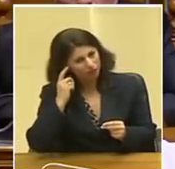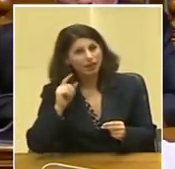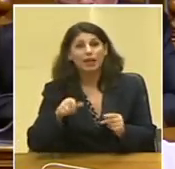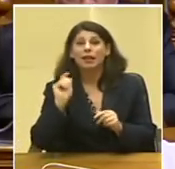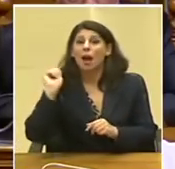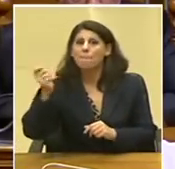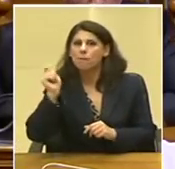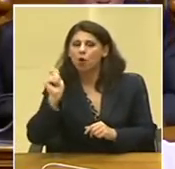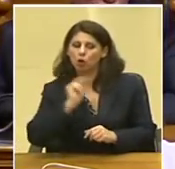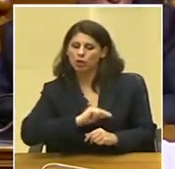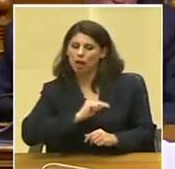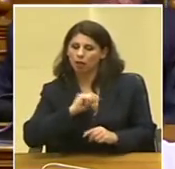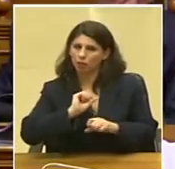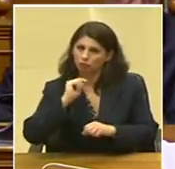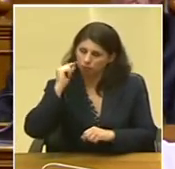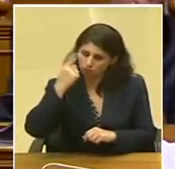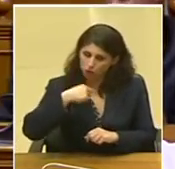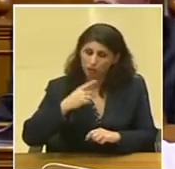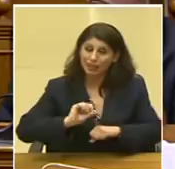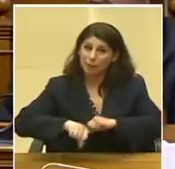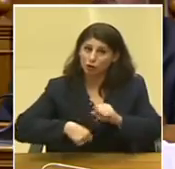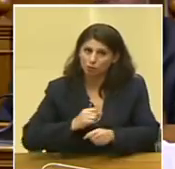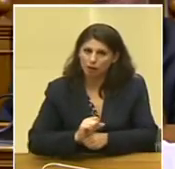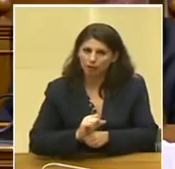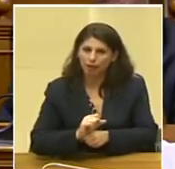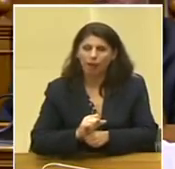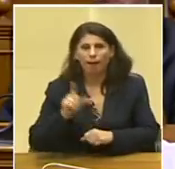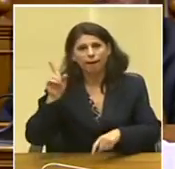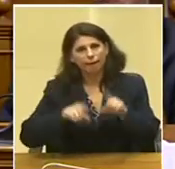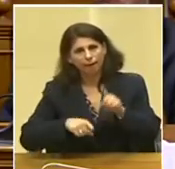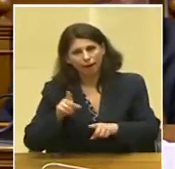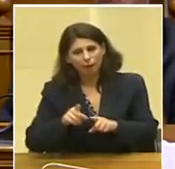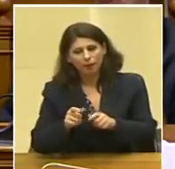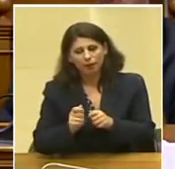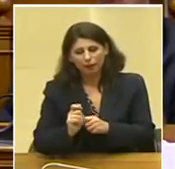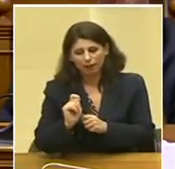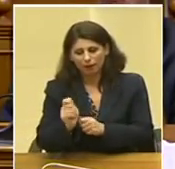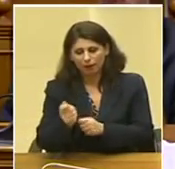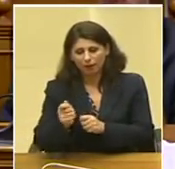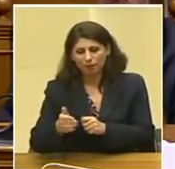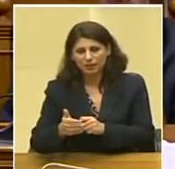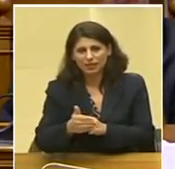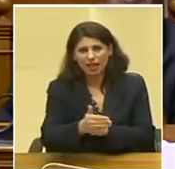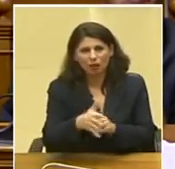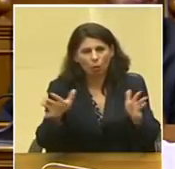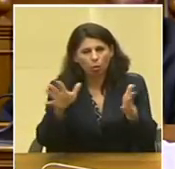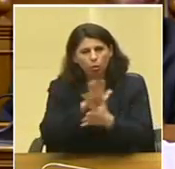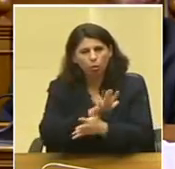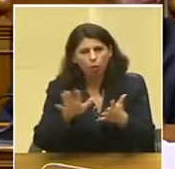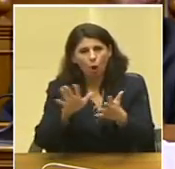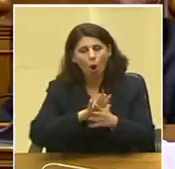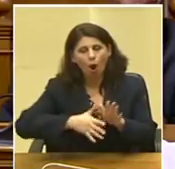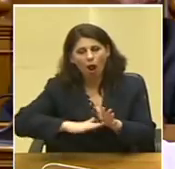την προσπάθεια που γίνεται να ψαρέψουν ορισμένοι στα θολά νερά του ακροδεξιού ακροατηρίου. Αλλά